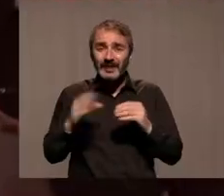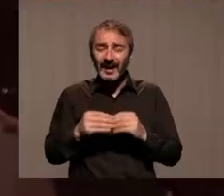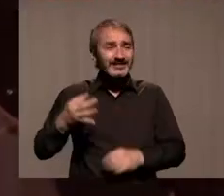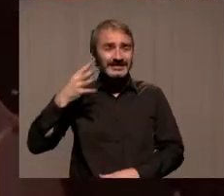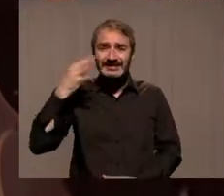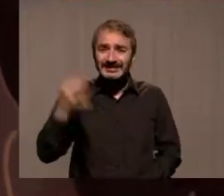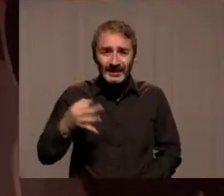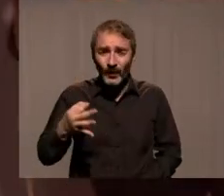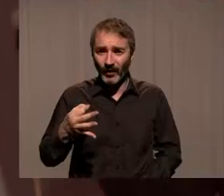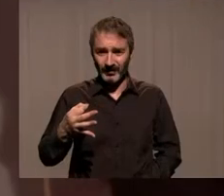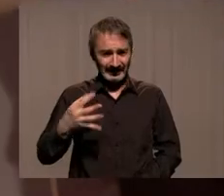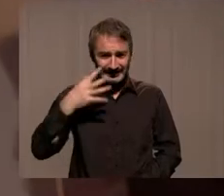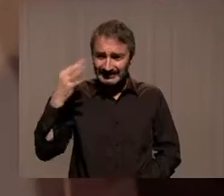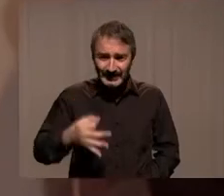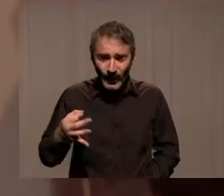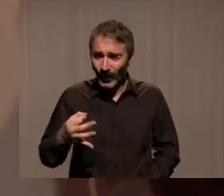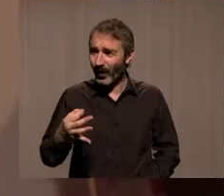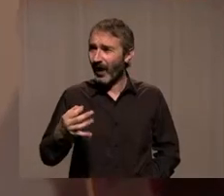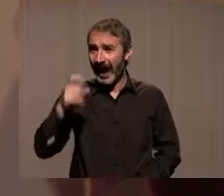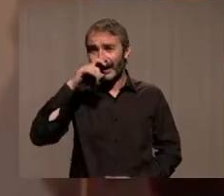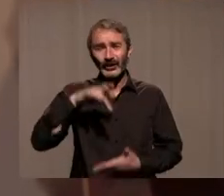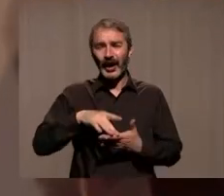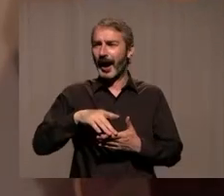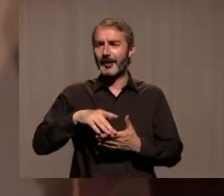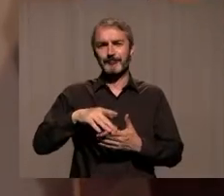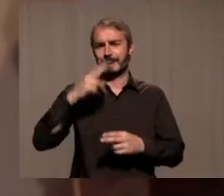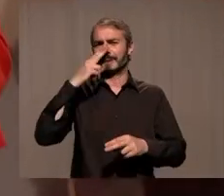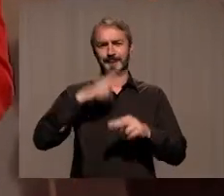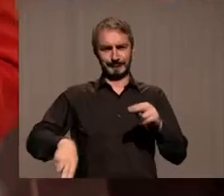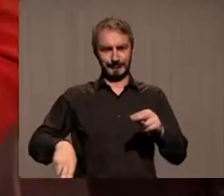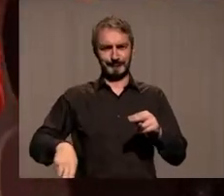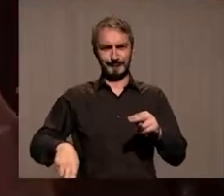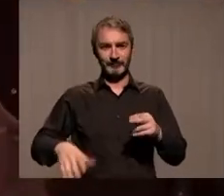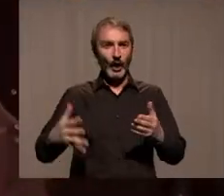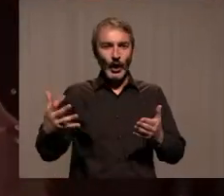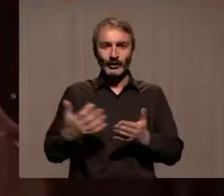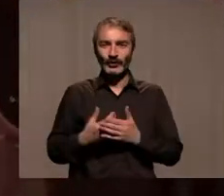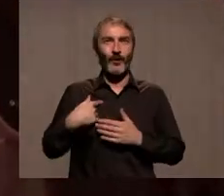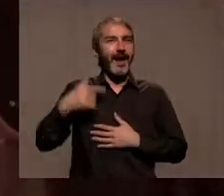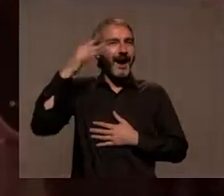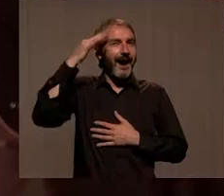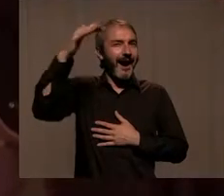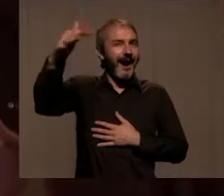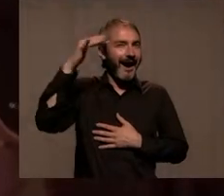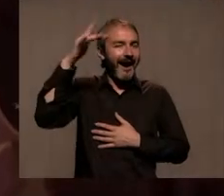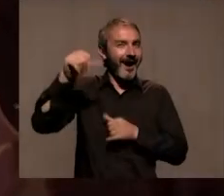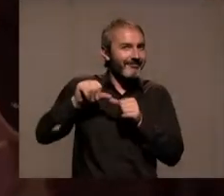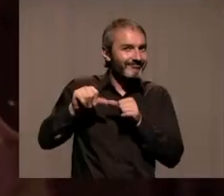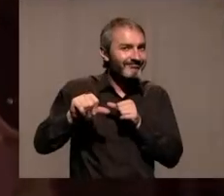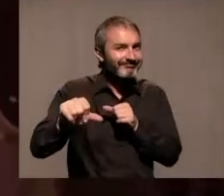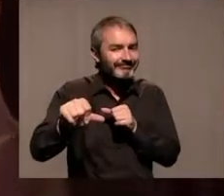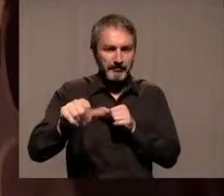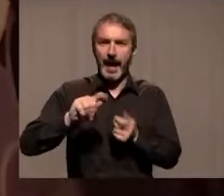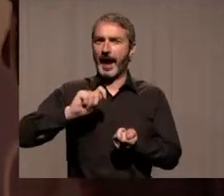un any realment molt diferent i hem gestionat les expectatives que teníem d'una altra manera,